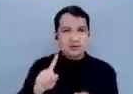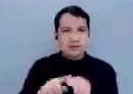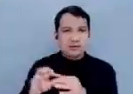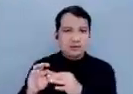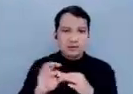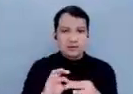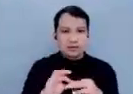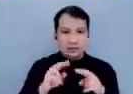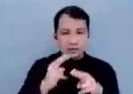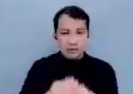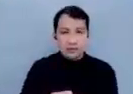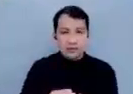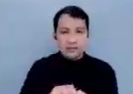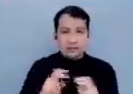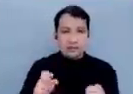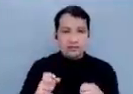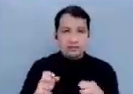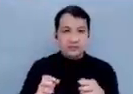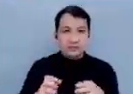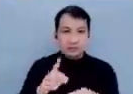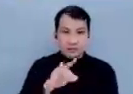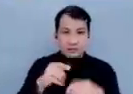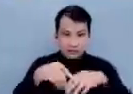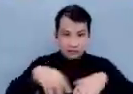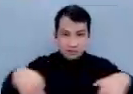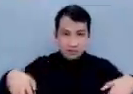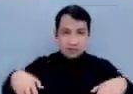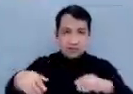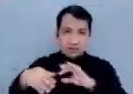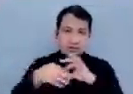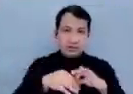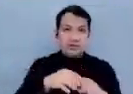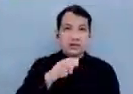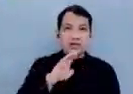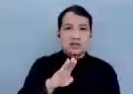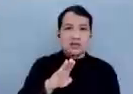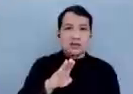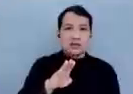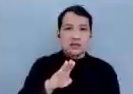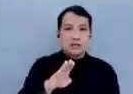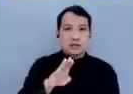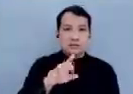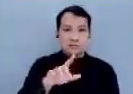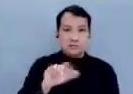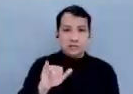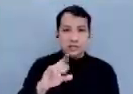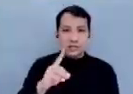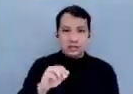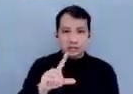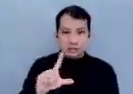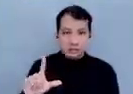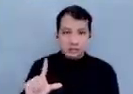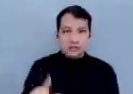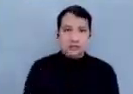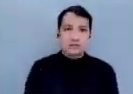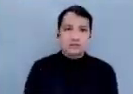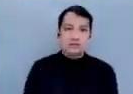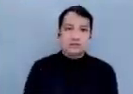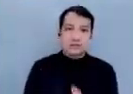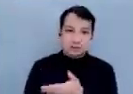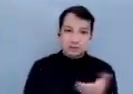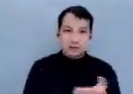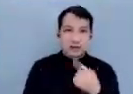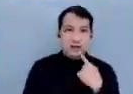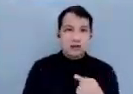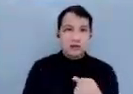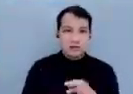niya sa mga manikang nasa harapan natin ngayon. Oh, wow. Na ang tawag ay Blithe Dolls. Oo, oh, at para naman pag-usapan ang